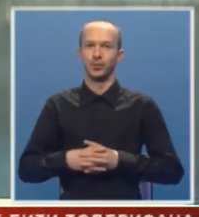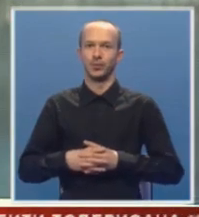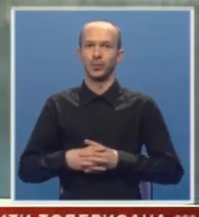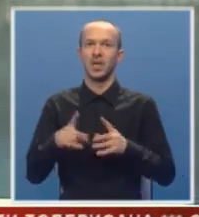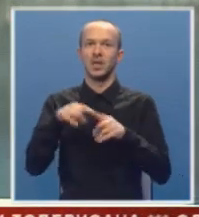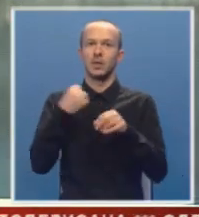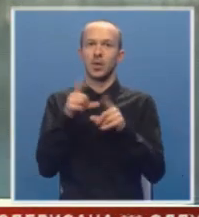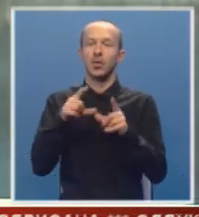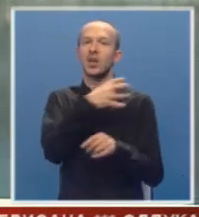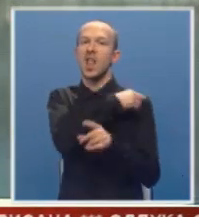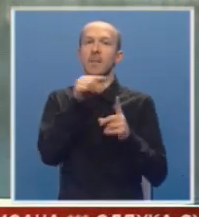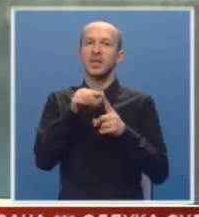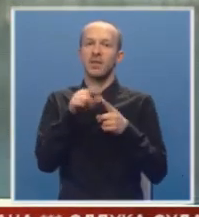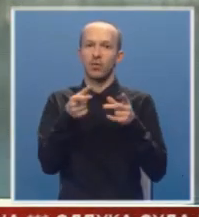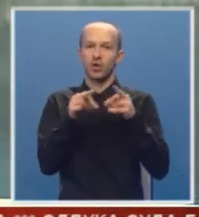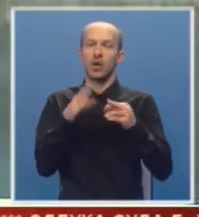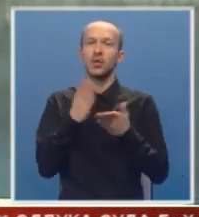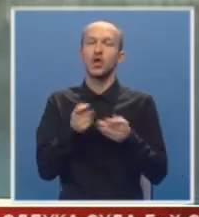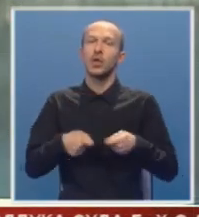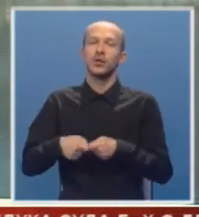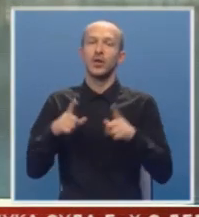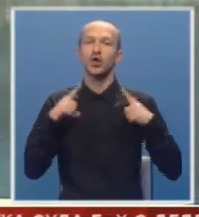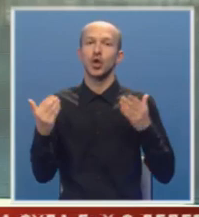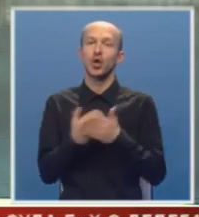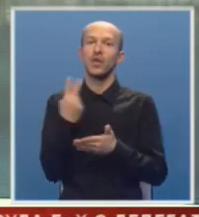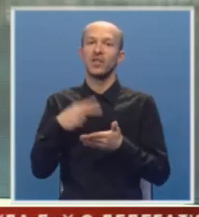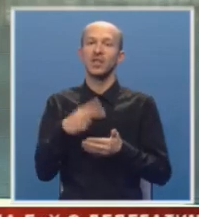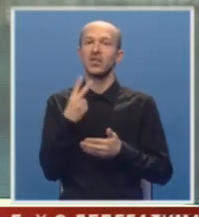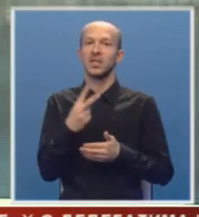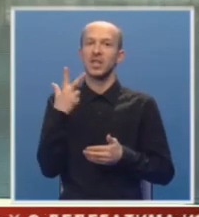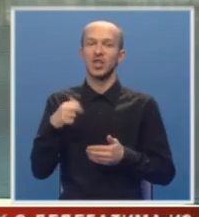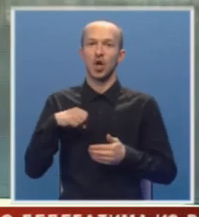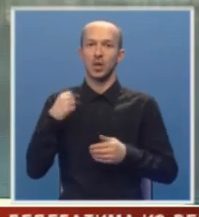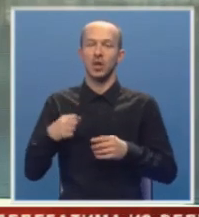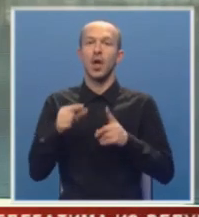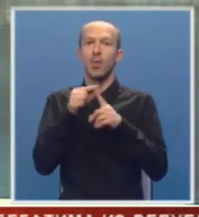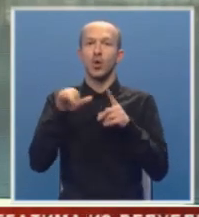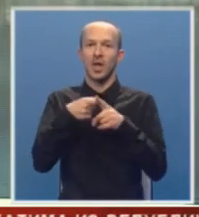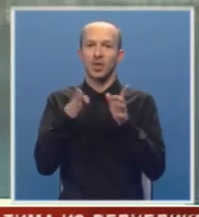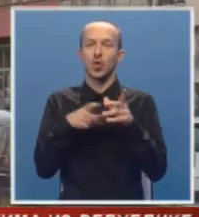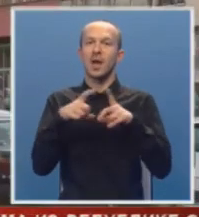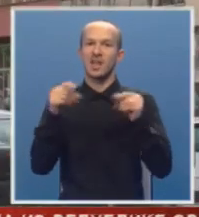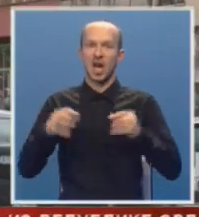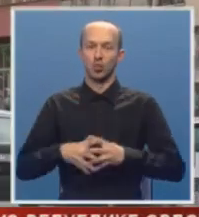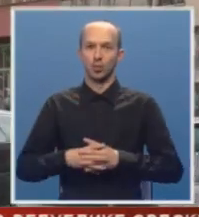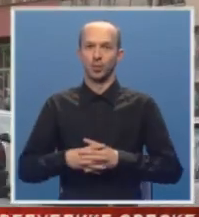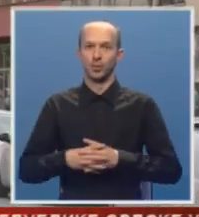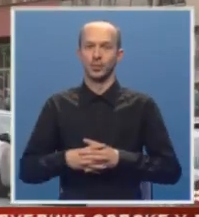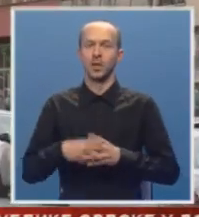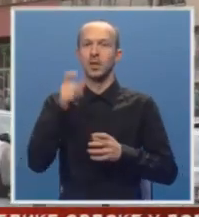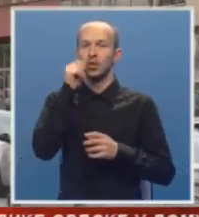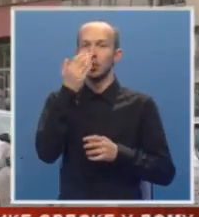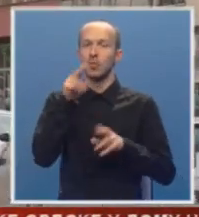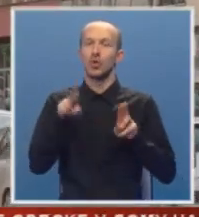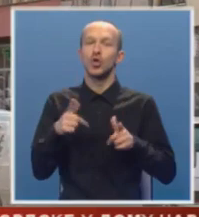Na Trgu Kralja Petra u Foči biće organizovan doček nove 2023. godine po julijanskom kalendaru. Građani